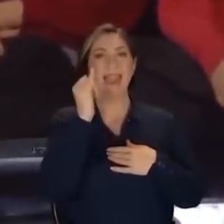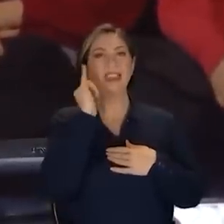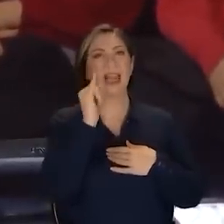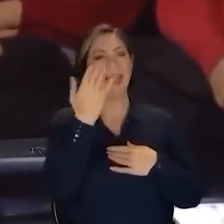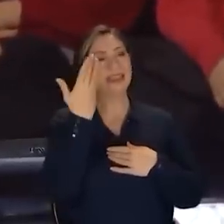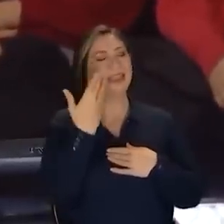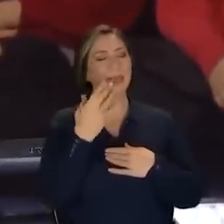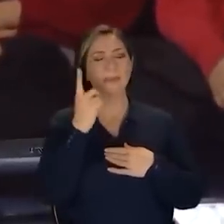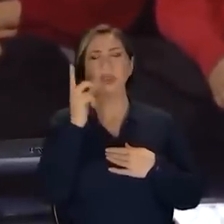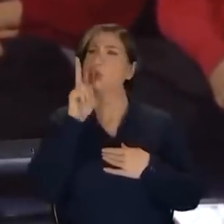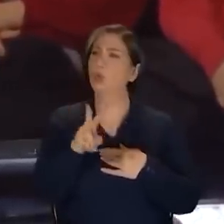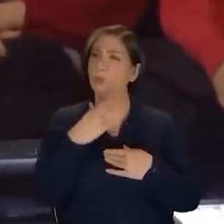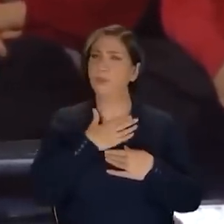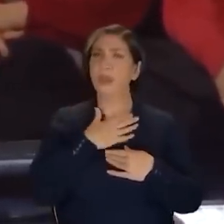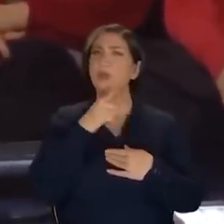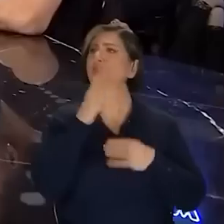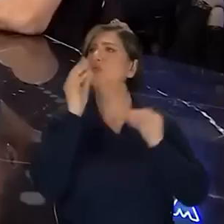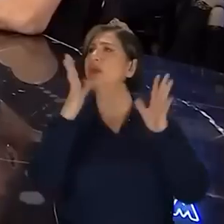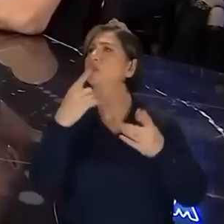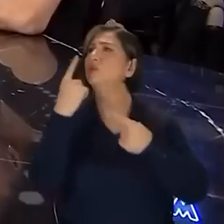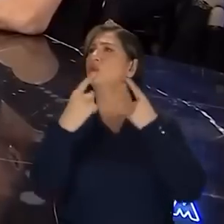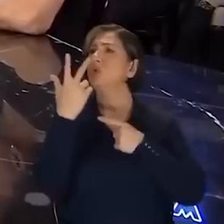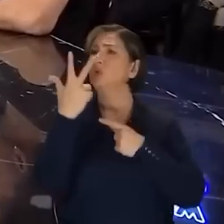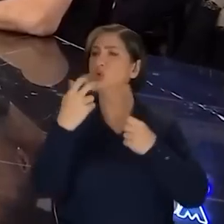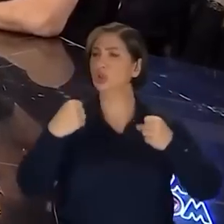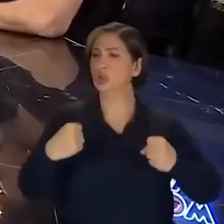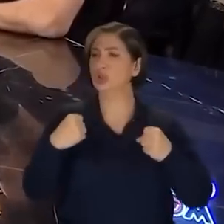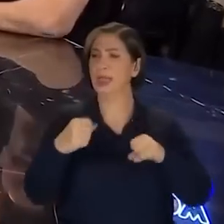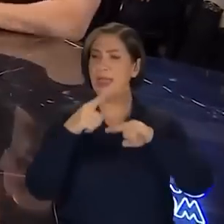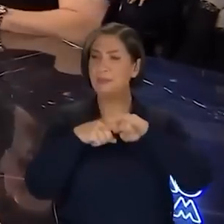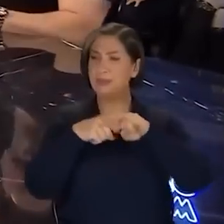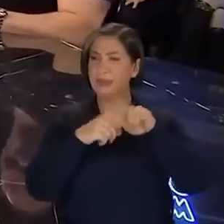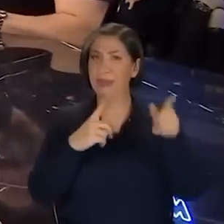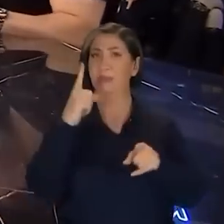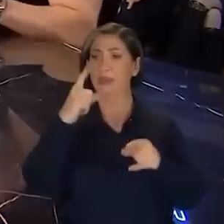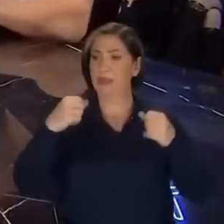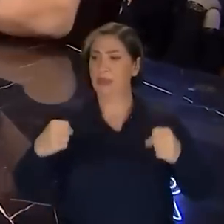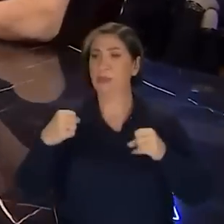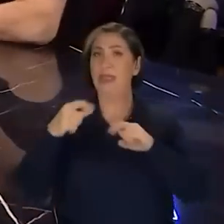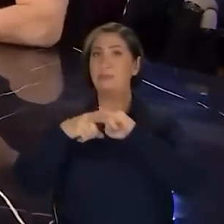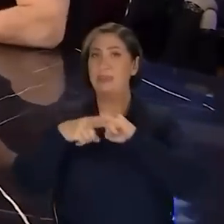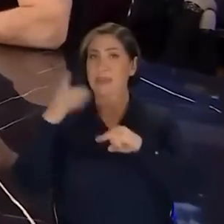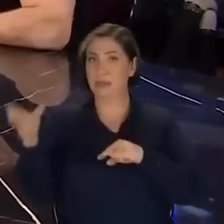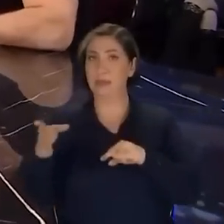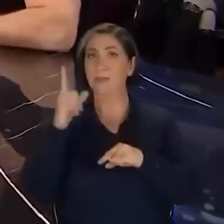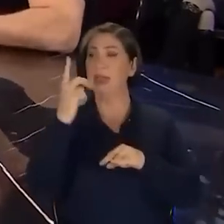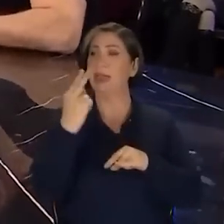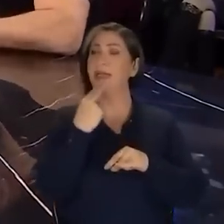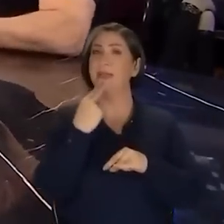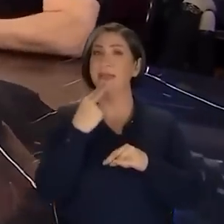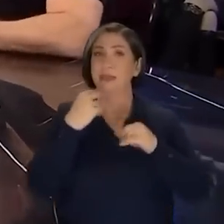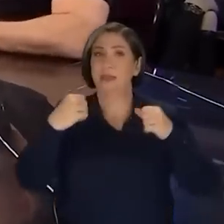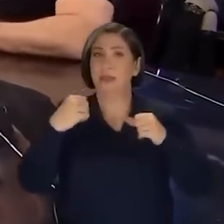eleştirilerini izlerken şu yere asmadım yani şu çok söyleniyor mesela üç Şişman hipster bir şişman hipster Ee bir kadın